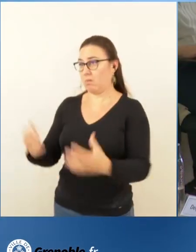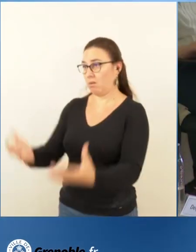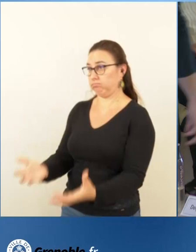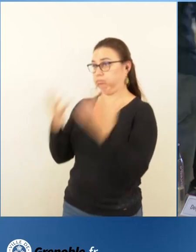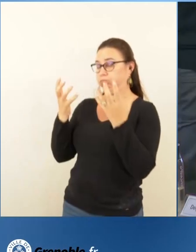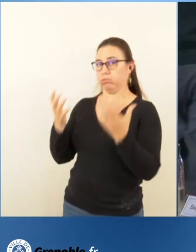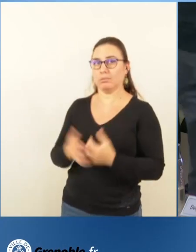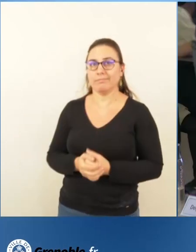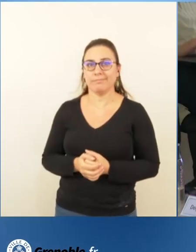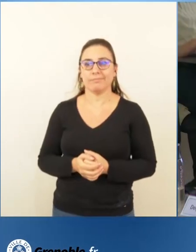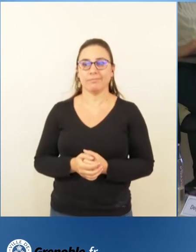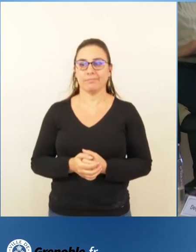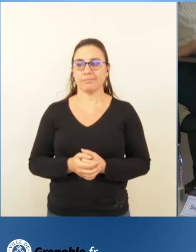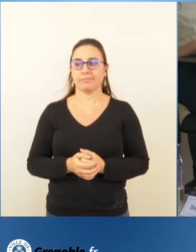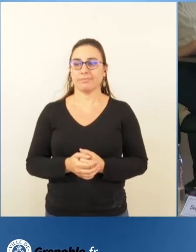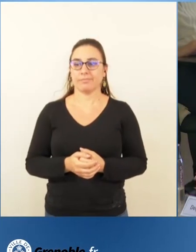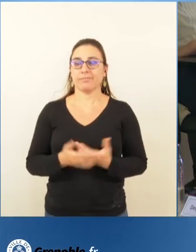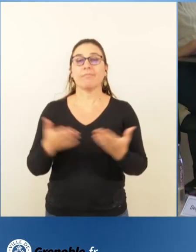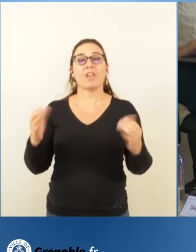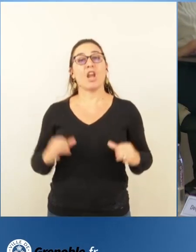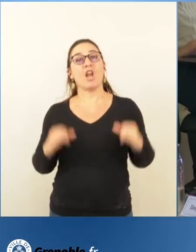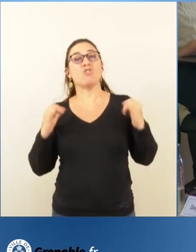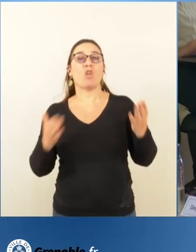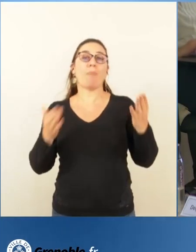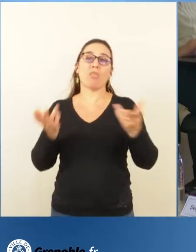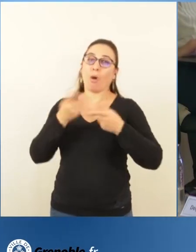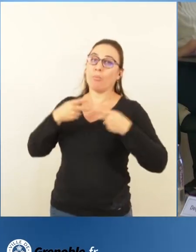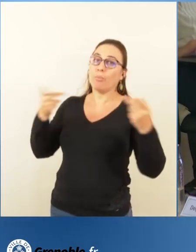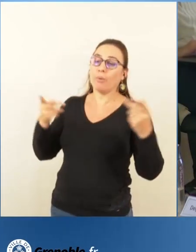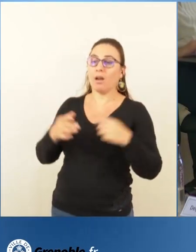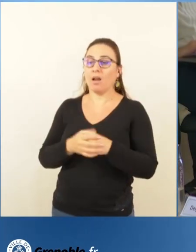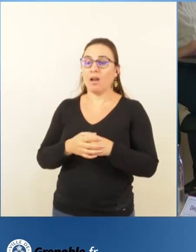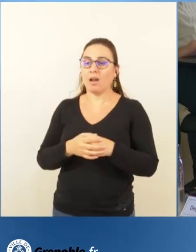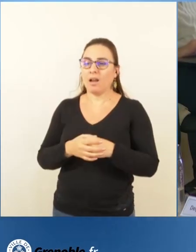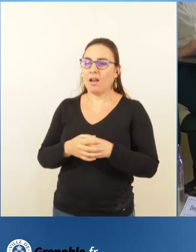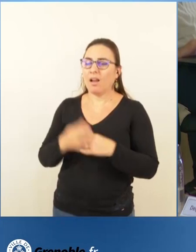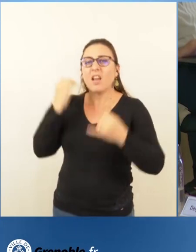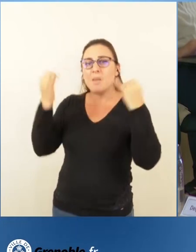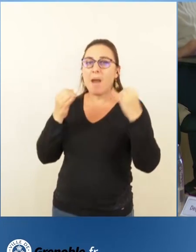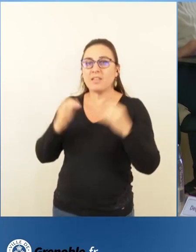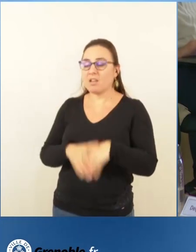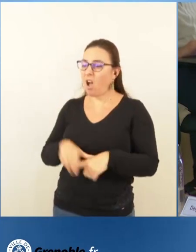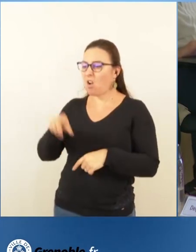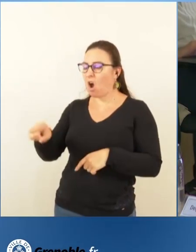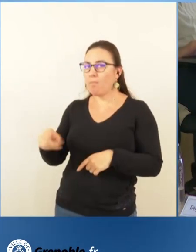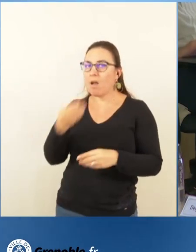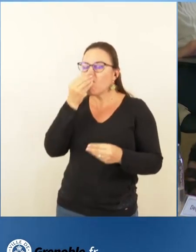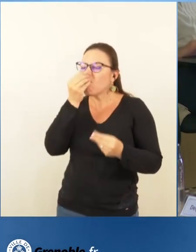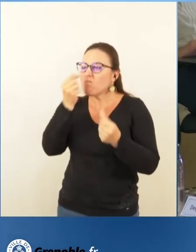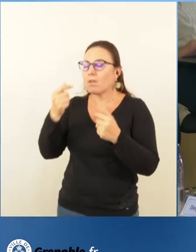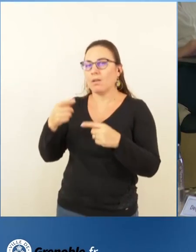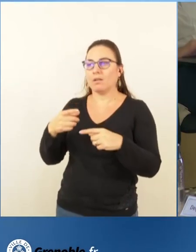autrement et comme disent les jeunes si c'est chelou c'est qu'il y a un loup